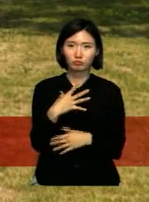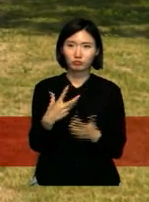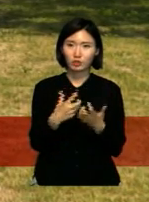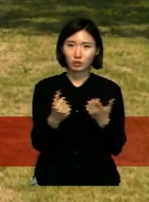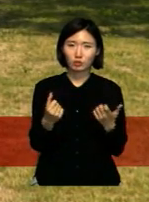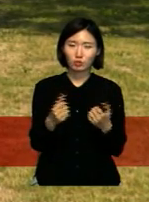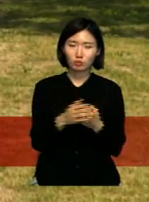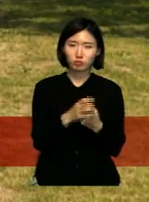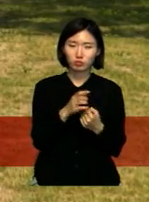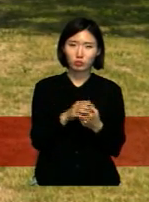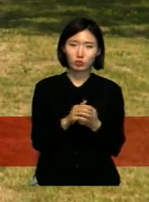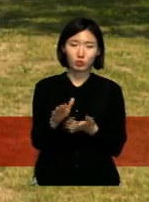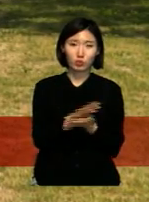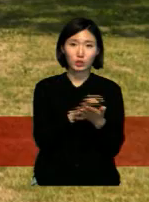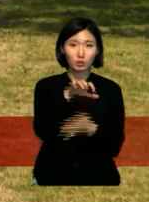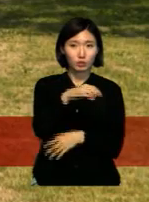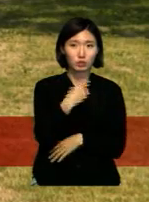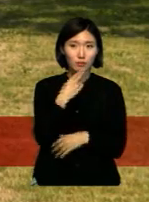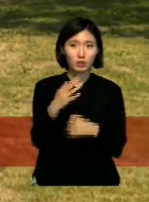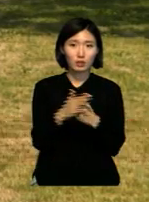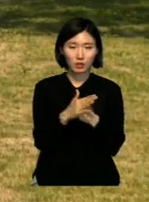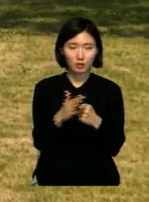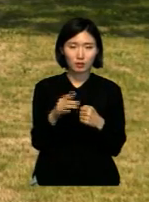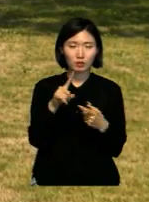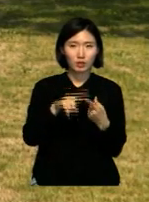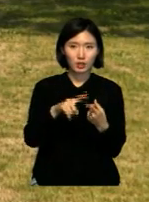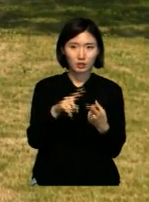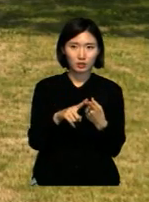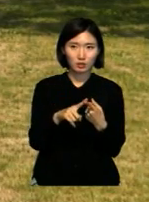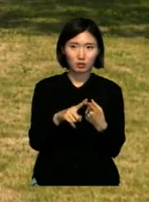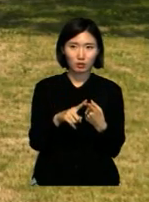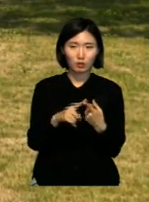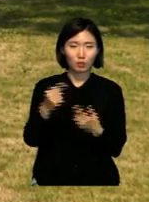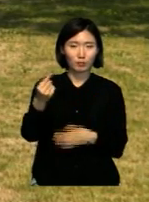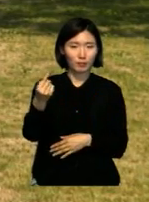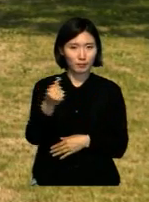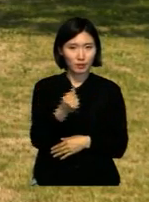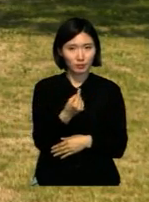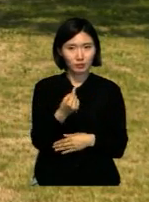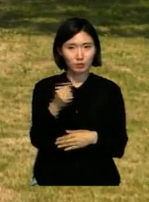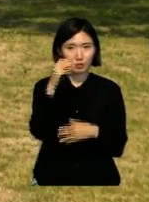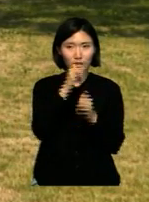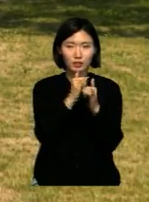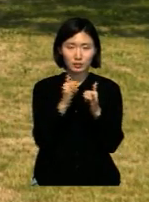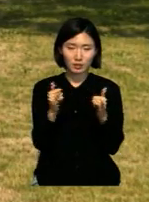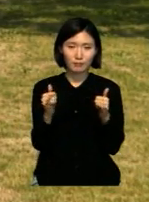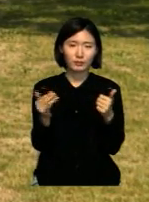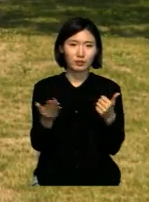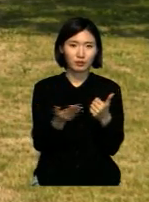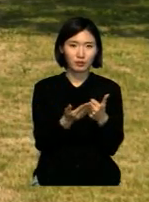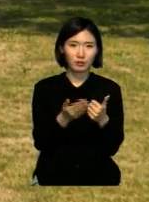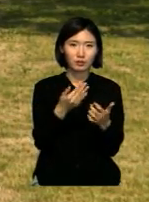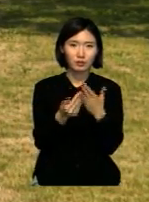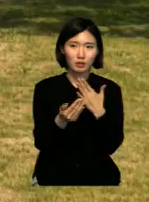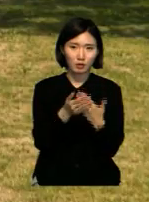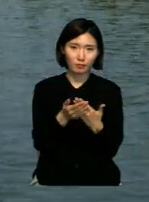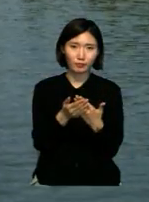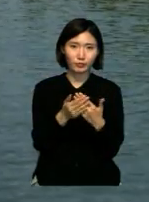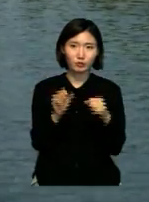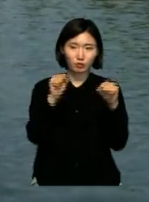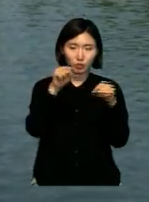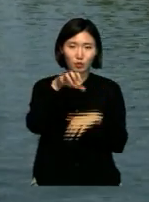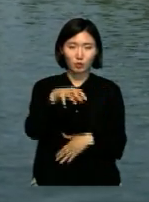공간이 이화원이라는 것밖에 없기 때문에 그런 거를 오시는 관광객들한테 많은 그 체험과 레저